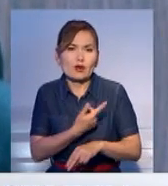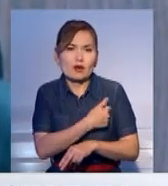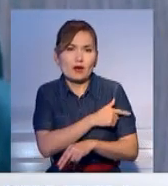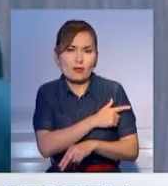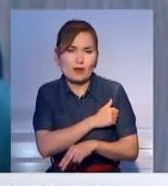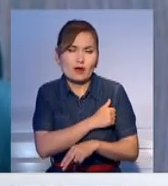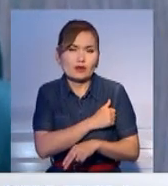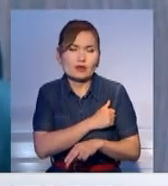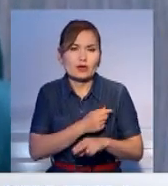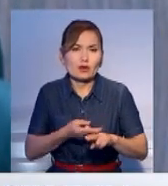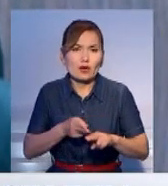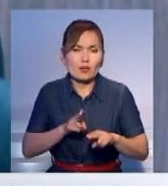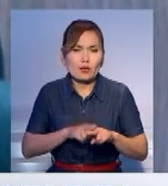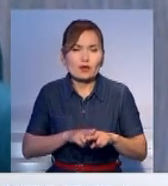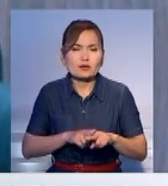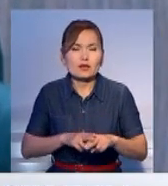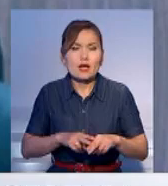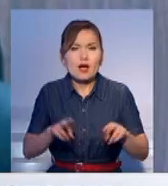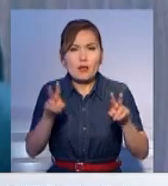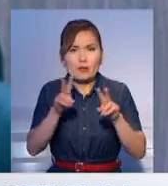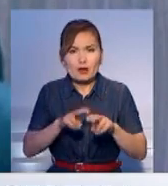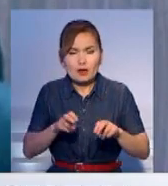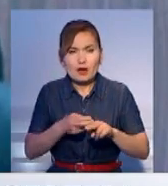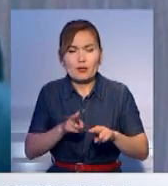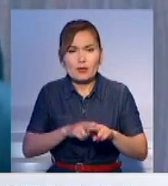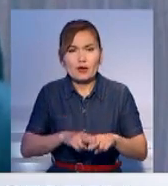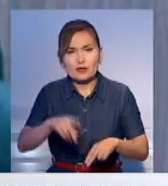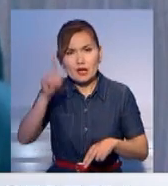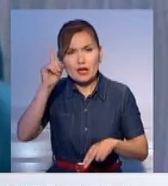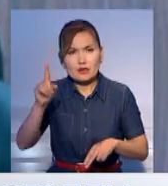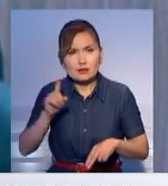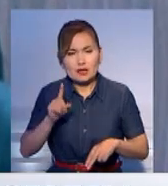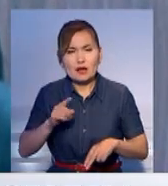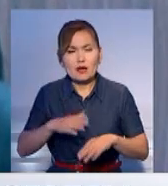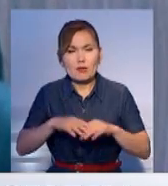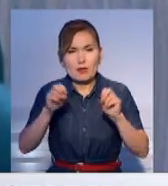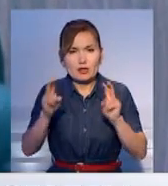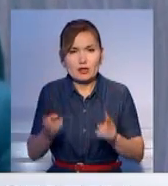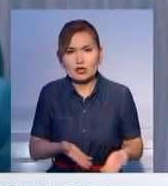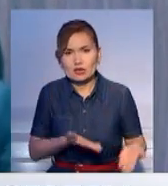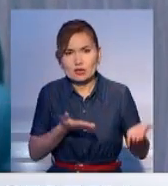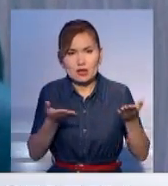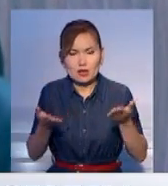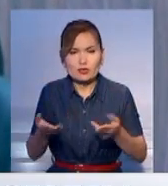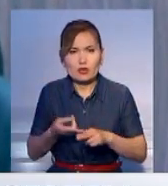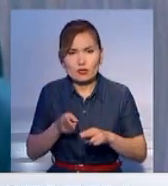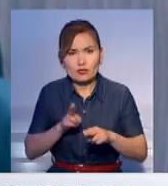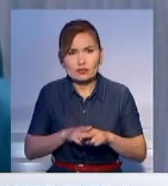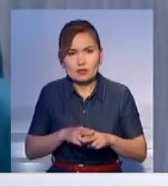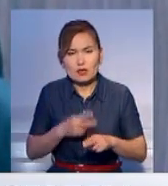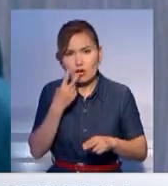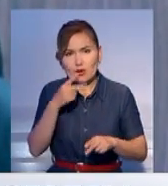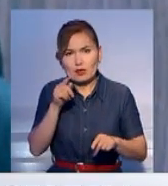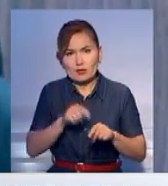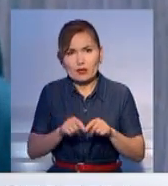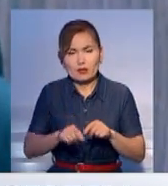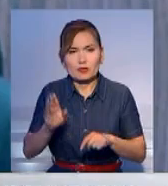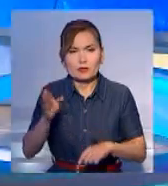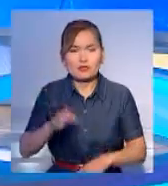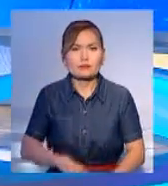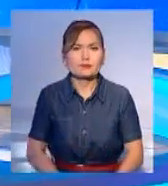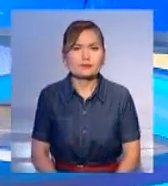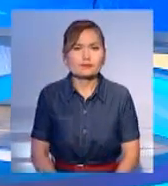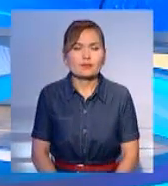үшін Еуропаның мықты деп саналатын Израиль мамандарын шақырып отырмыз. Мәселе бақылауда.